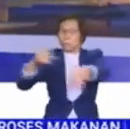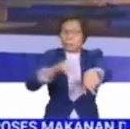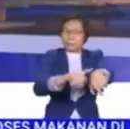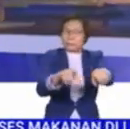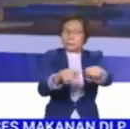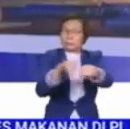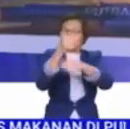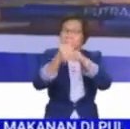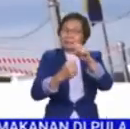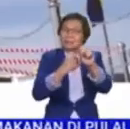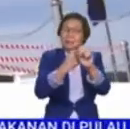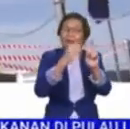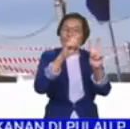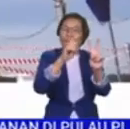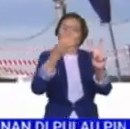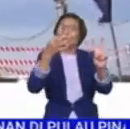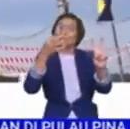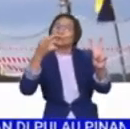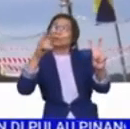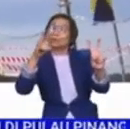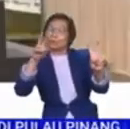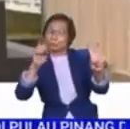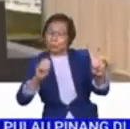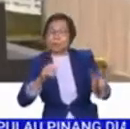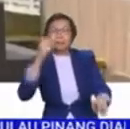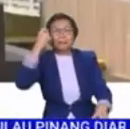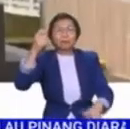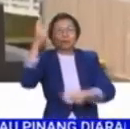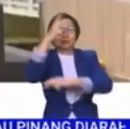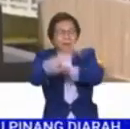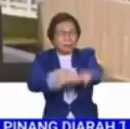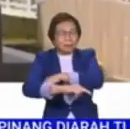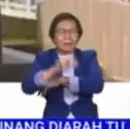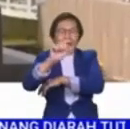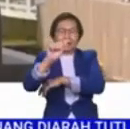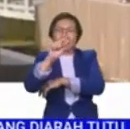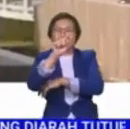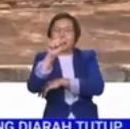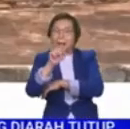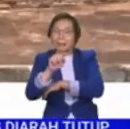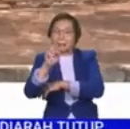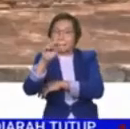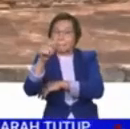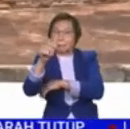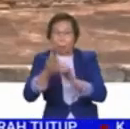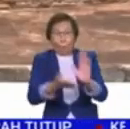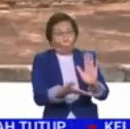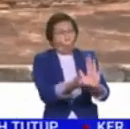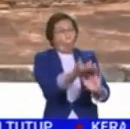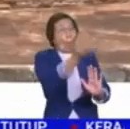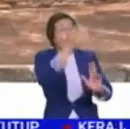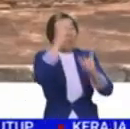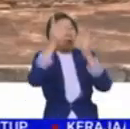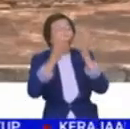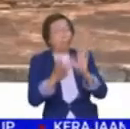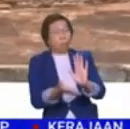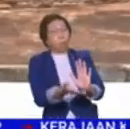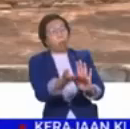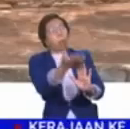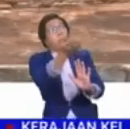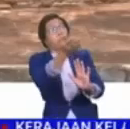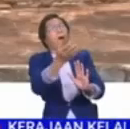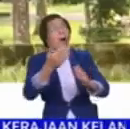sama tahun lalu Hai menerus stelsel kerajaan Negeri Azman Muhammad Yusuf peningkatan kedatangan pelancong atau